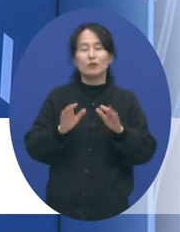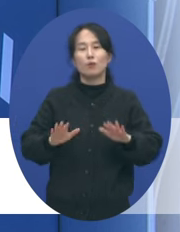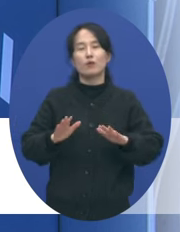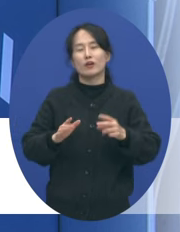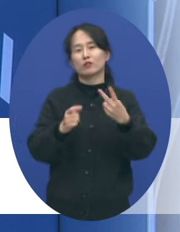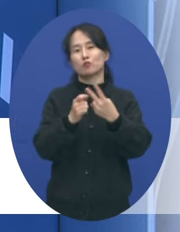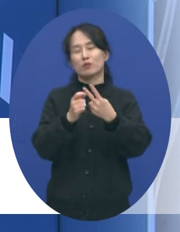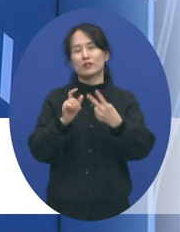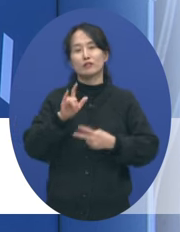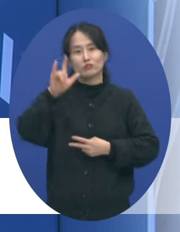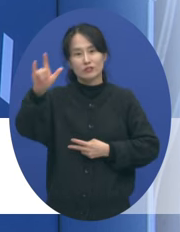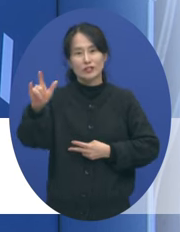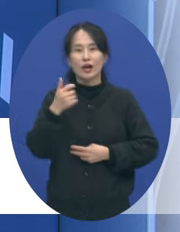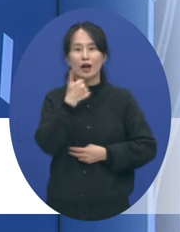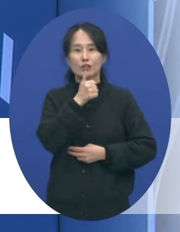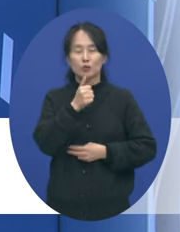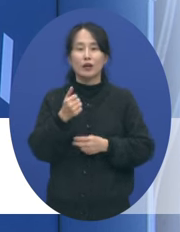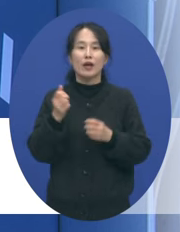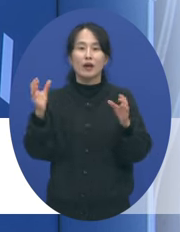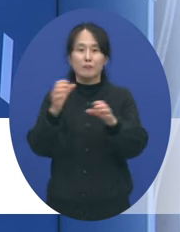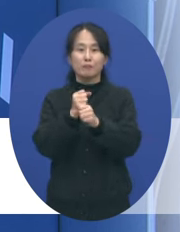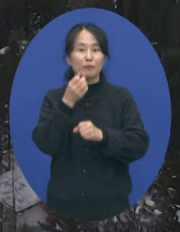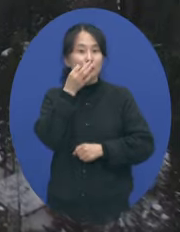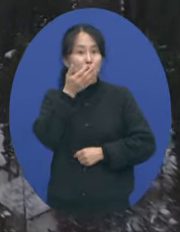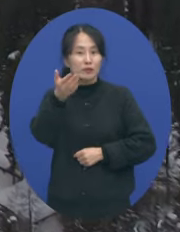해외 출장, 이슬비 기자가 정리했습니다.